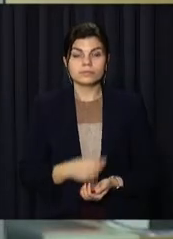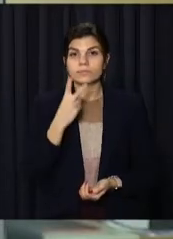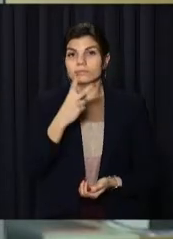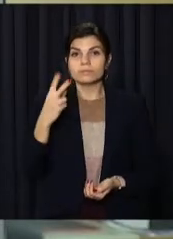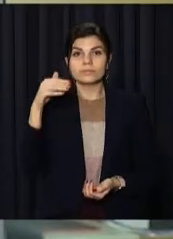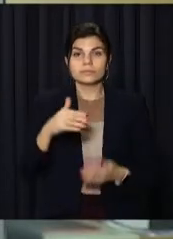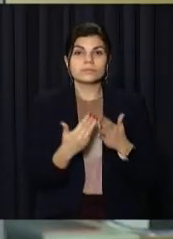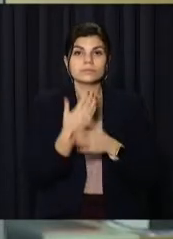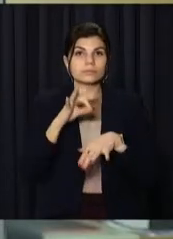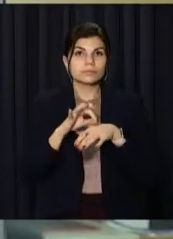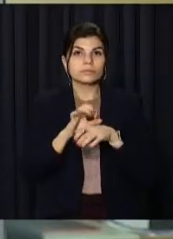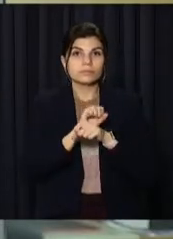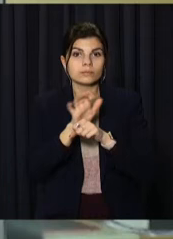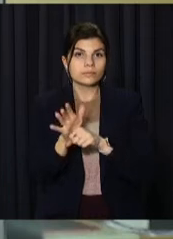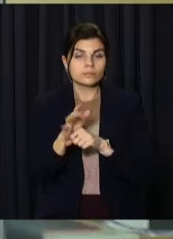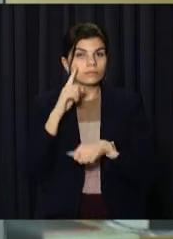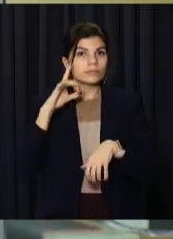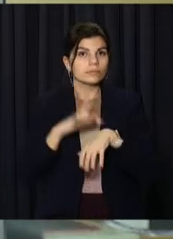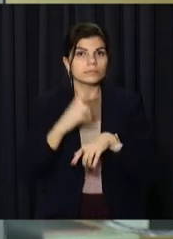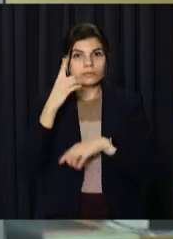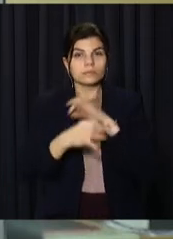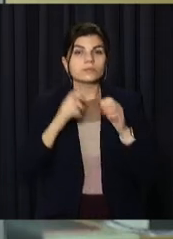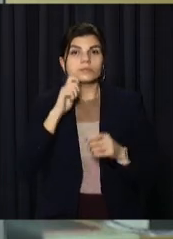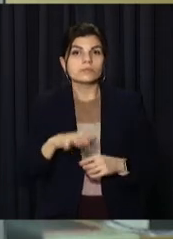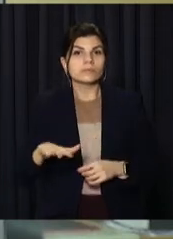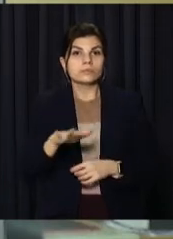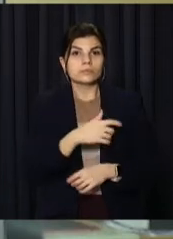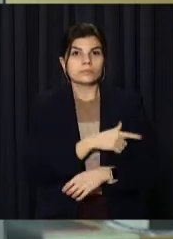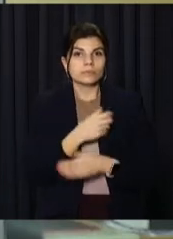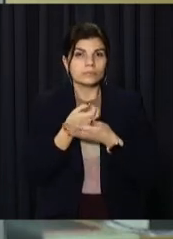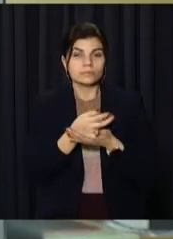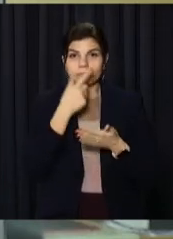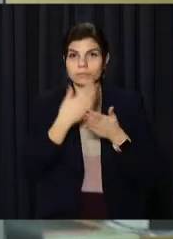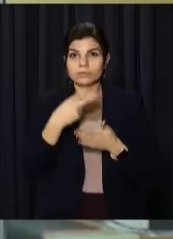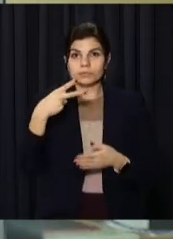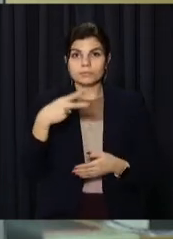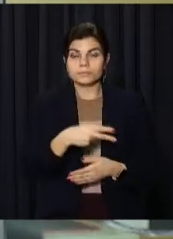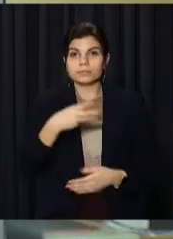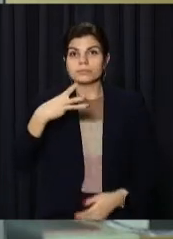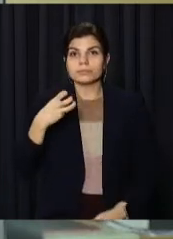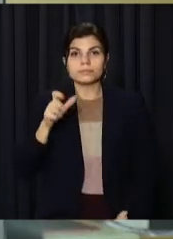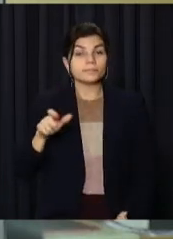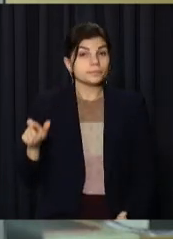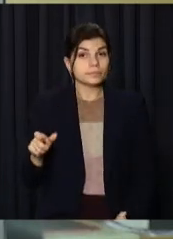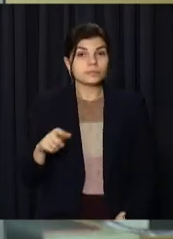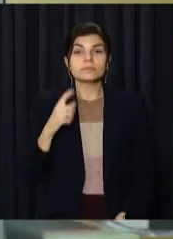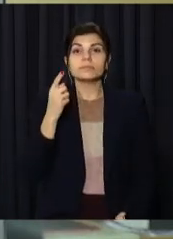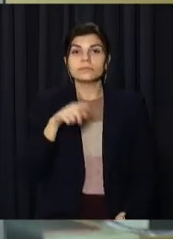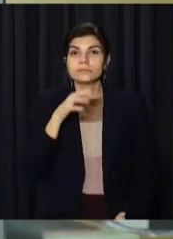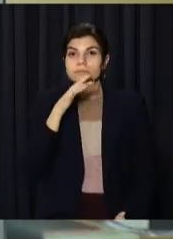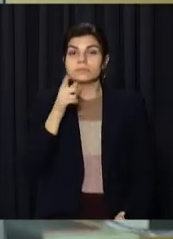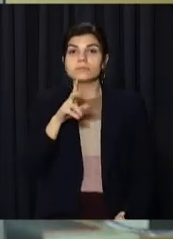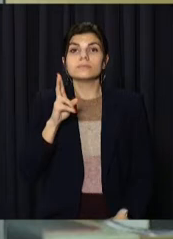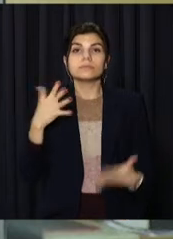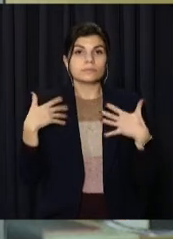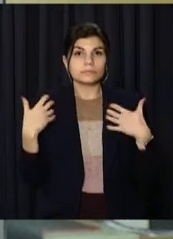Дві тисячі нових захворілих на ковід виявили за добу в Україні. Ушпиталили понад 2300 людей. Водночас кількість тих,